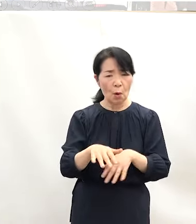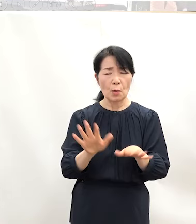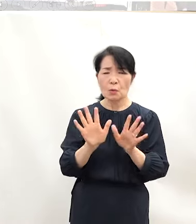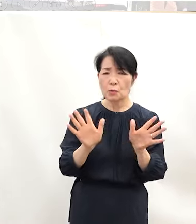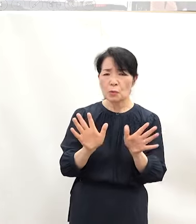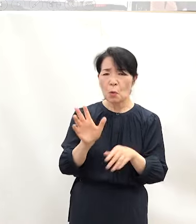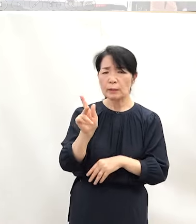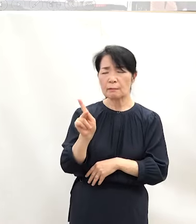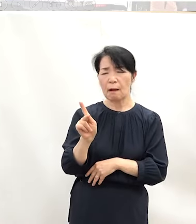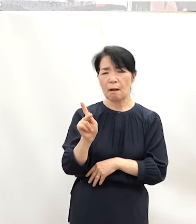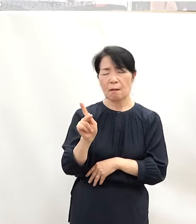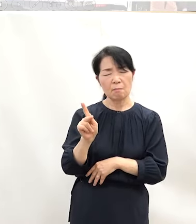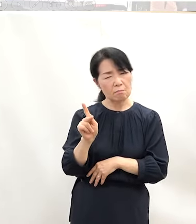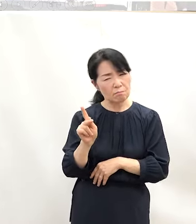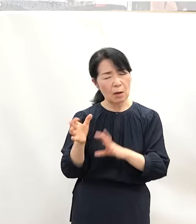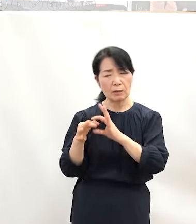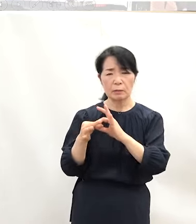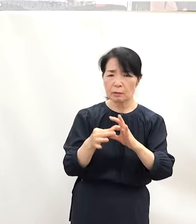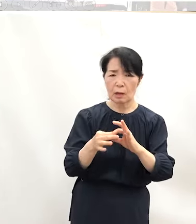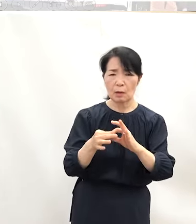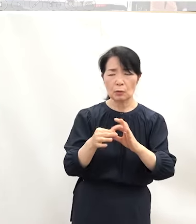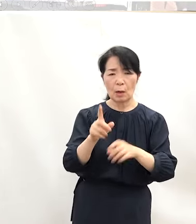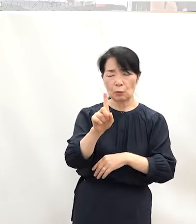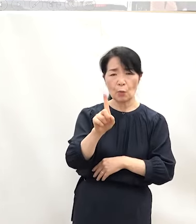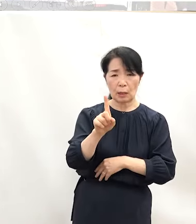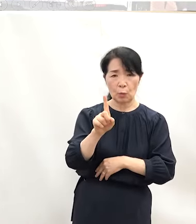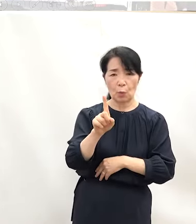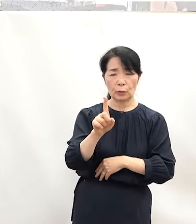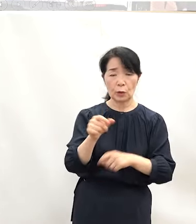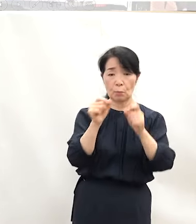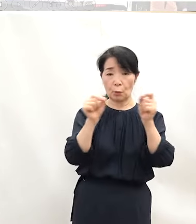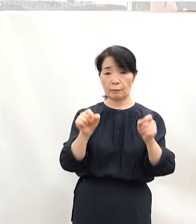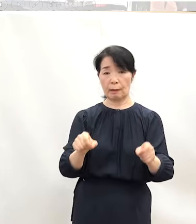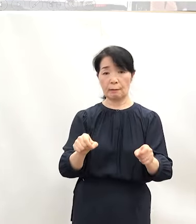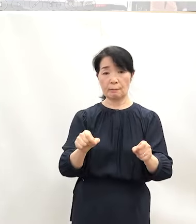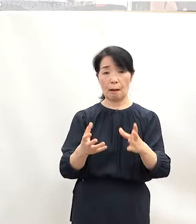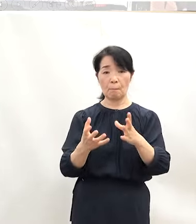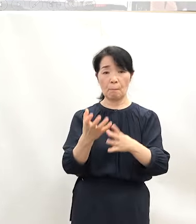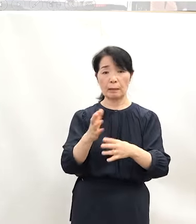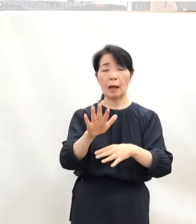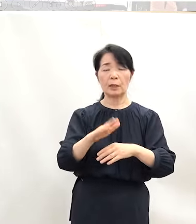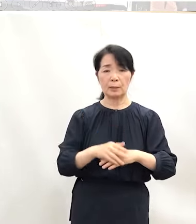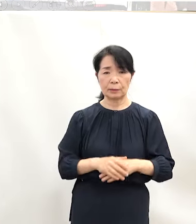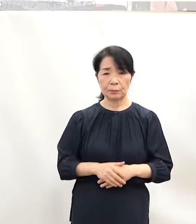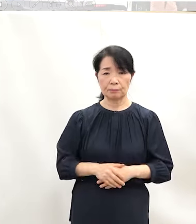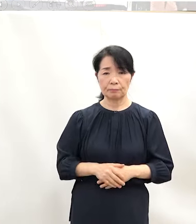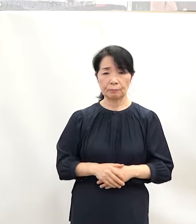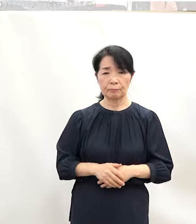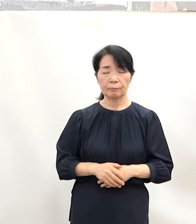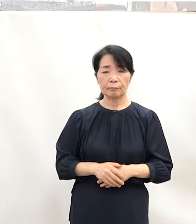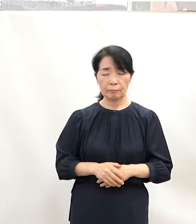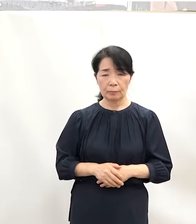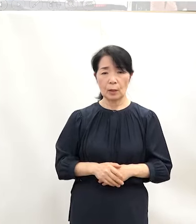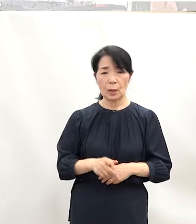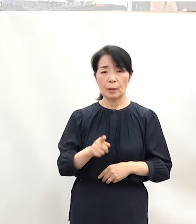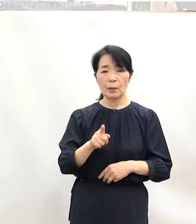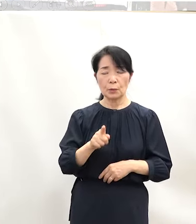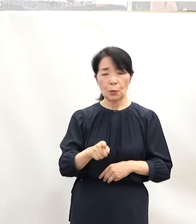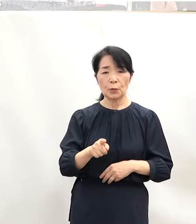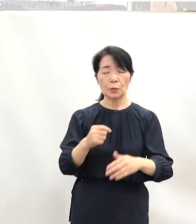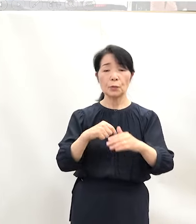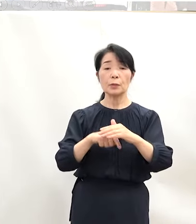というのも当然あろうかと思います。まあ、こういった、問題もあって、まず小児科医が自体が減少しているわけです